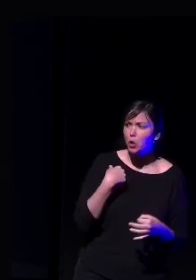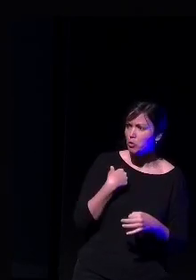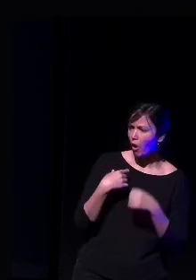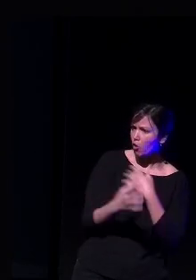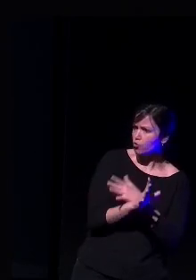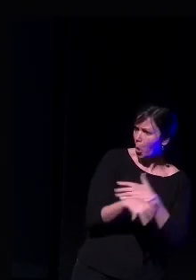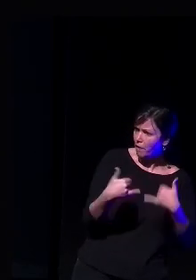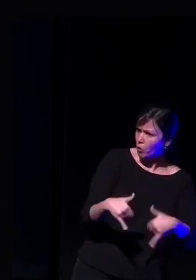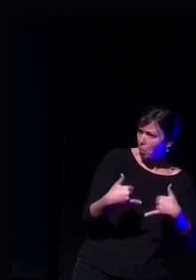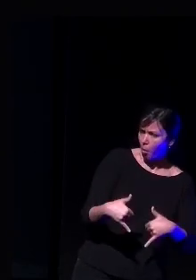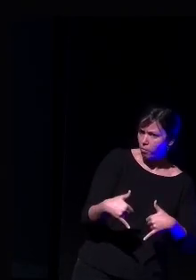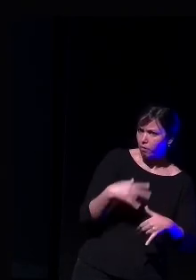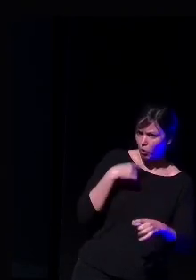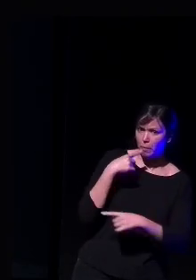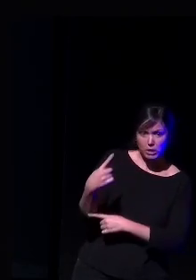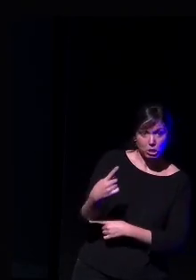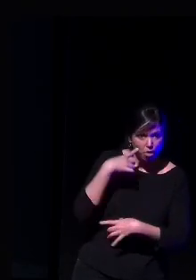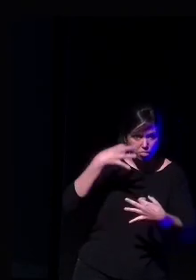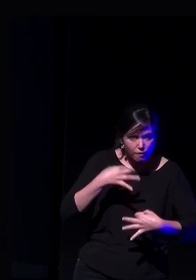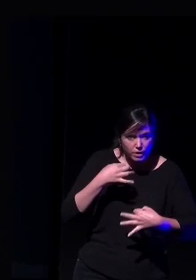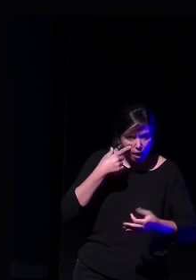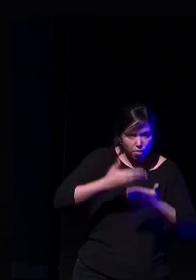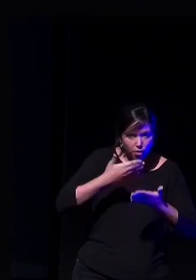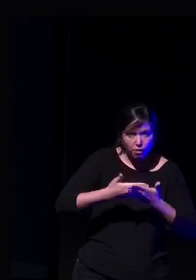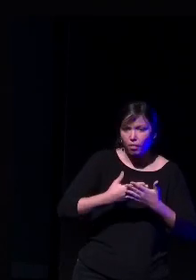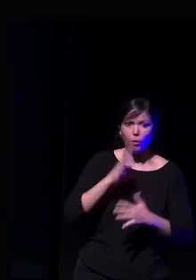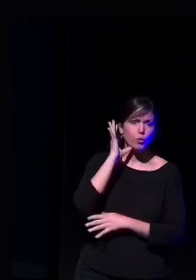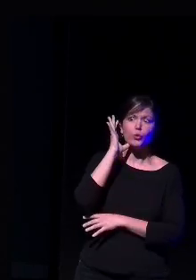futbol. No, de veritat us ho dic, horrorós.